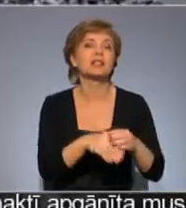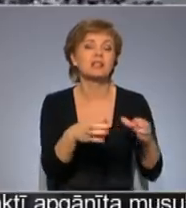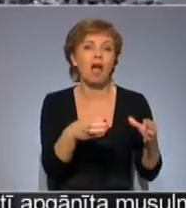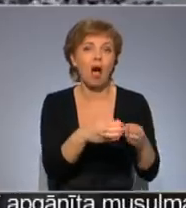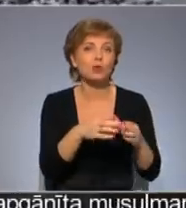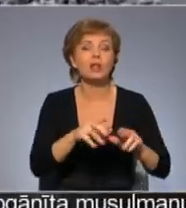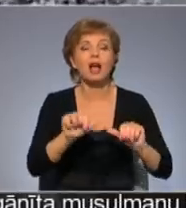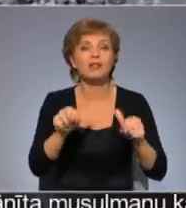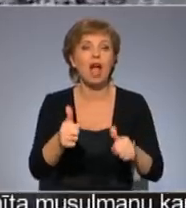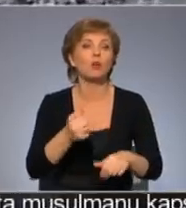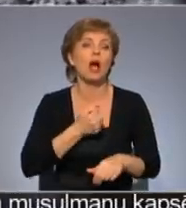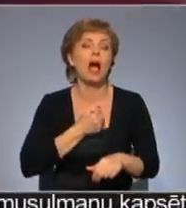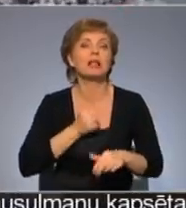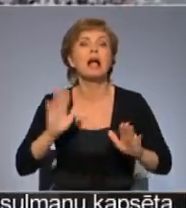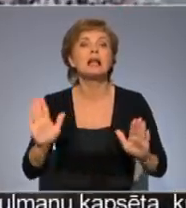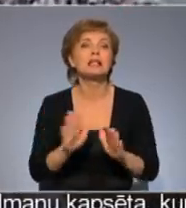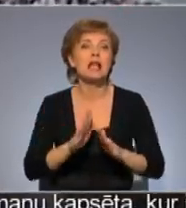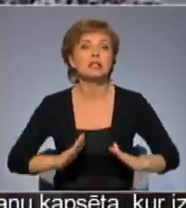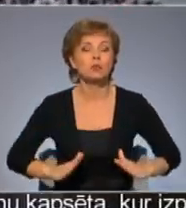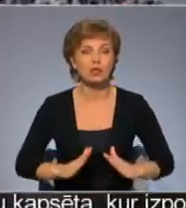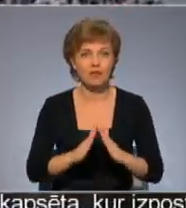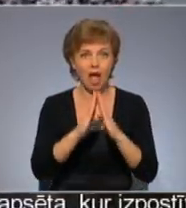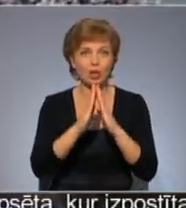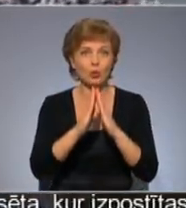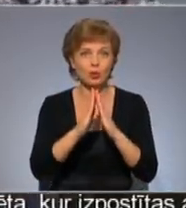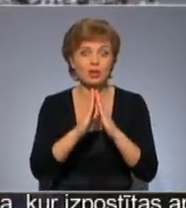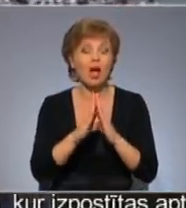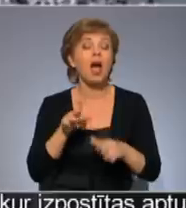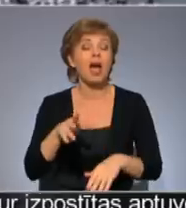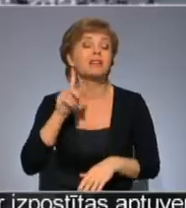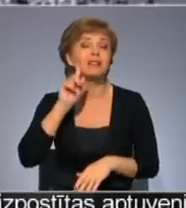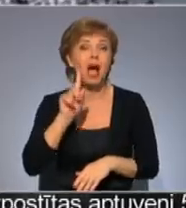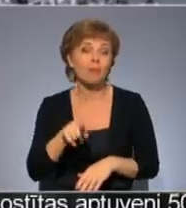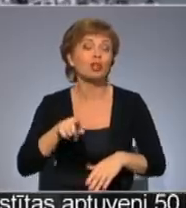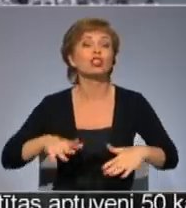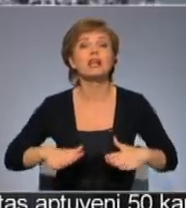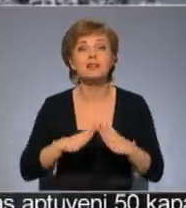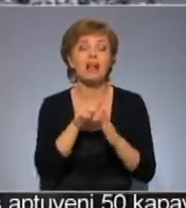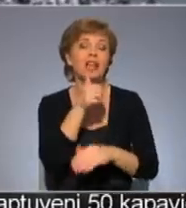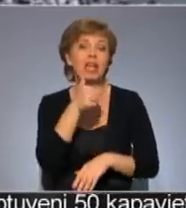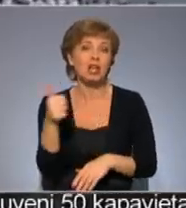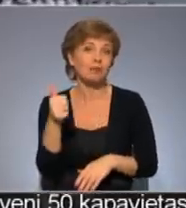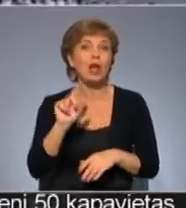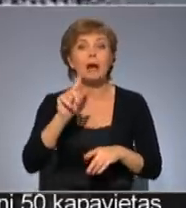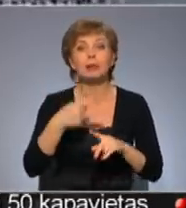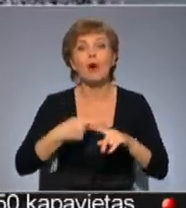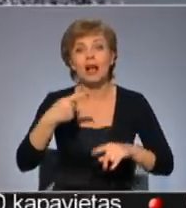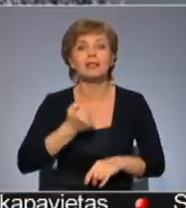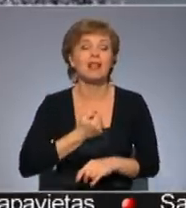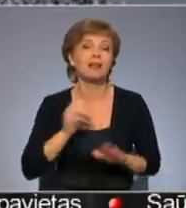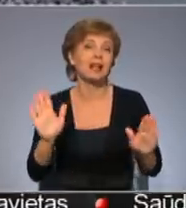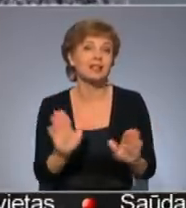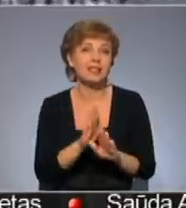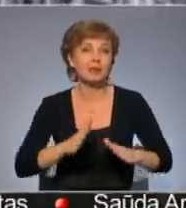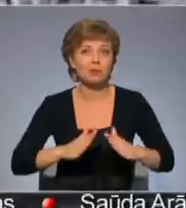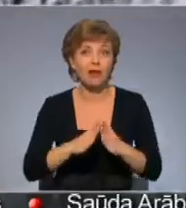šos Latgales dziesmu svētkus ik gadas būtībā. Bet es saprotu, ka šie svētki ir īpaši arī ar to, ka pirmo reizi Latgales dziesmu svētkiem ir